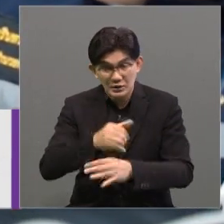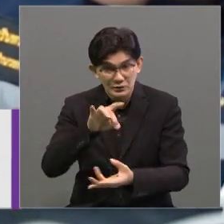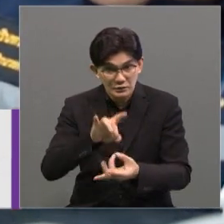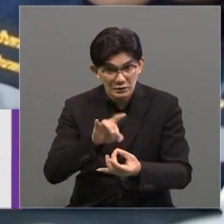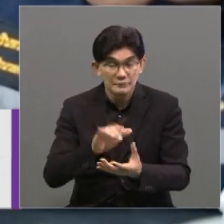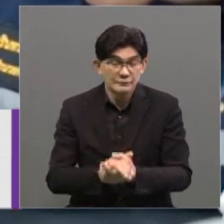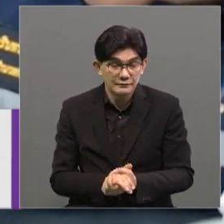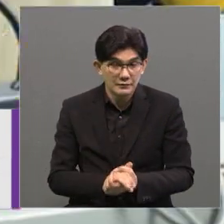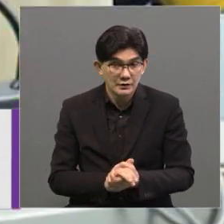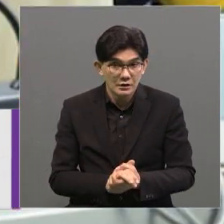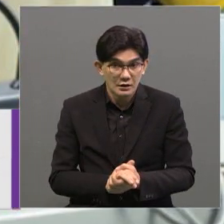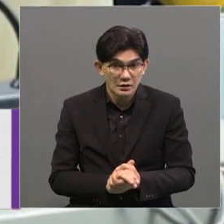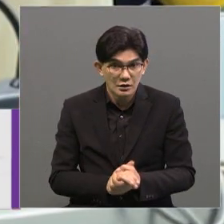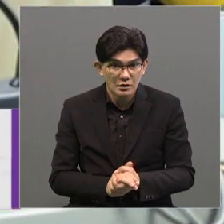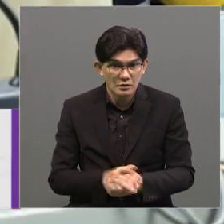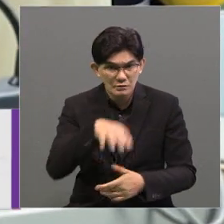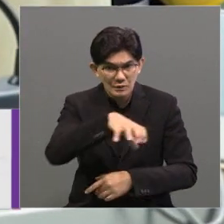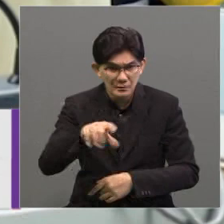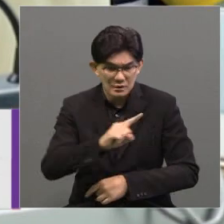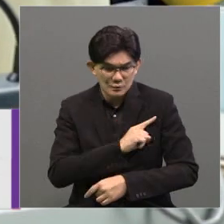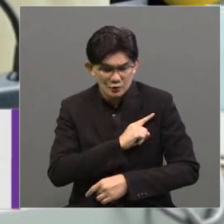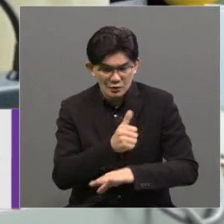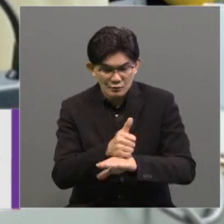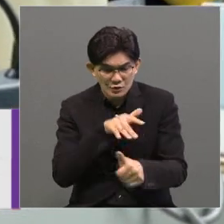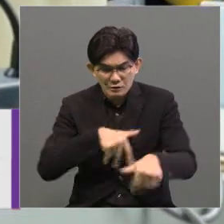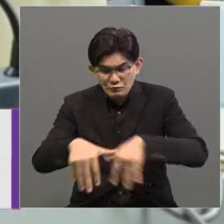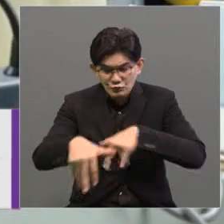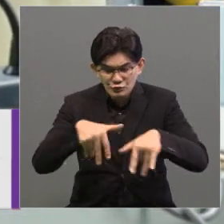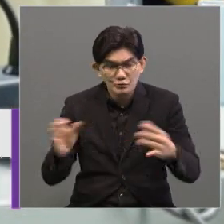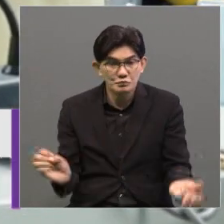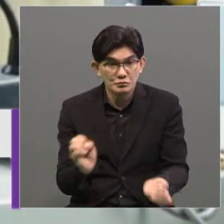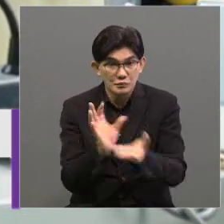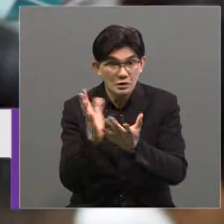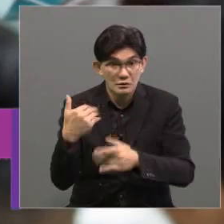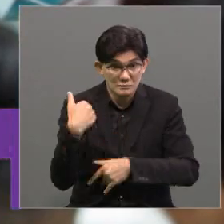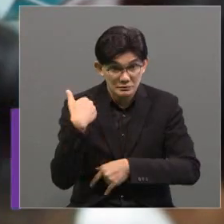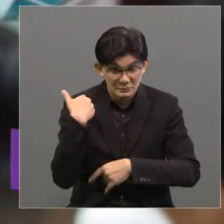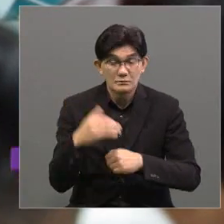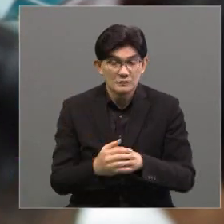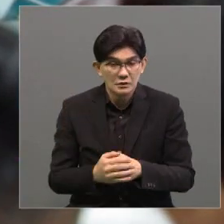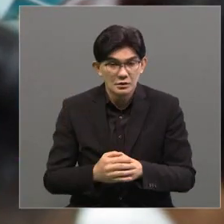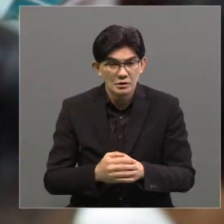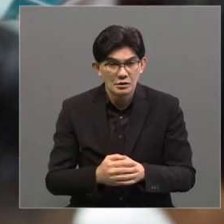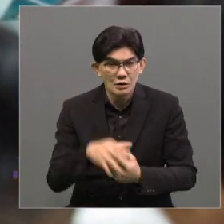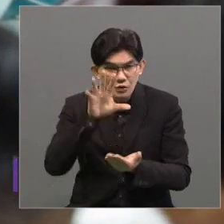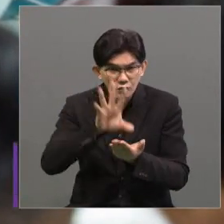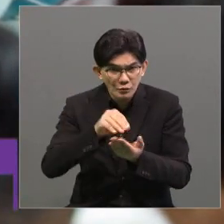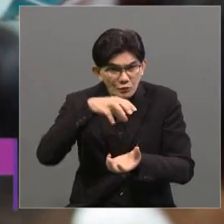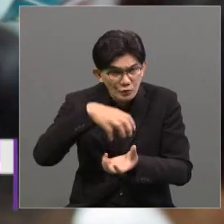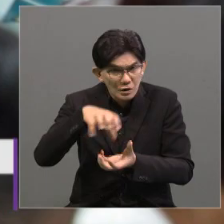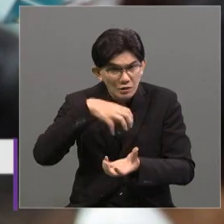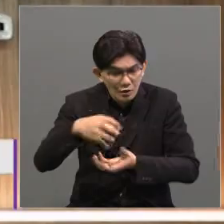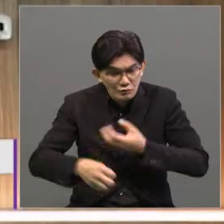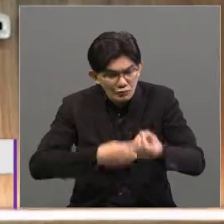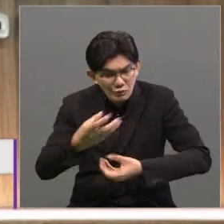จังหวัดสุโขทัยนำส่วนราชการที่เกี่ยวข้องแล้วก็ผู้นำท้องที่ที่ได้รับผลกระทบจากสถานการณ์น้ำท่วมมาร่วมให้ข้อมูลให้ความเห็